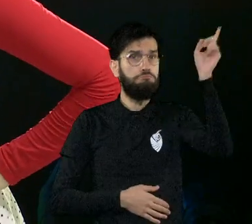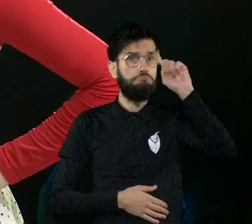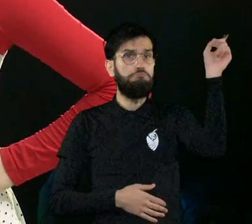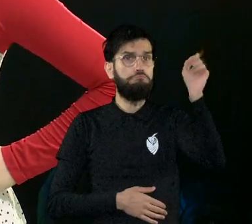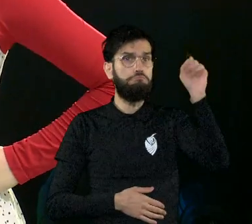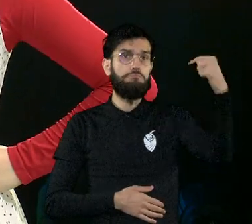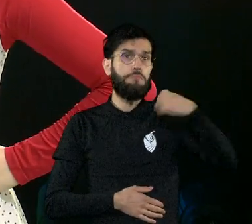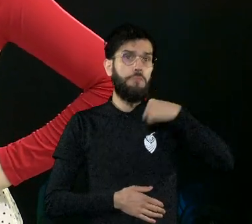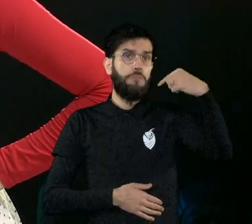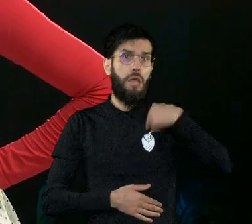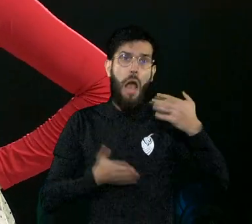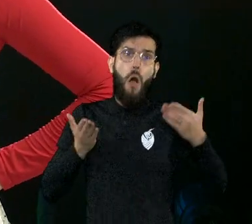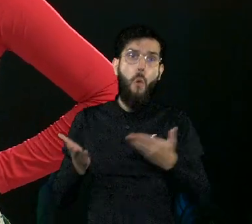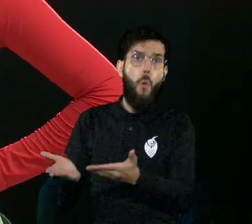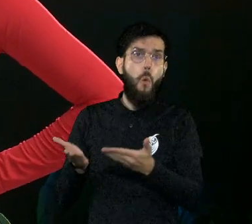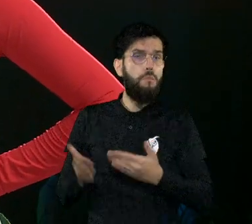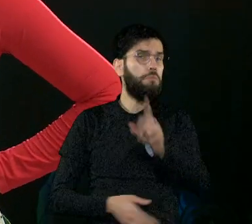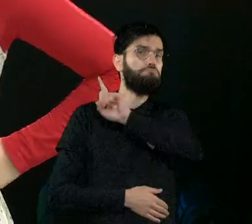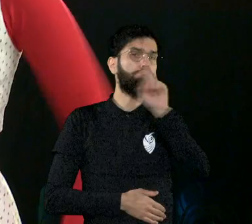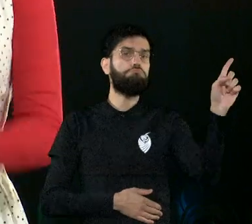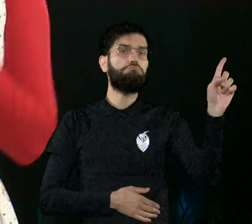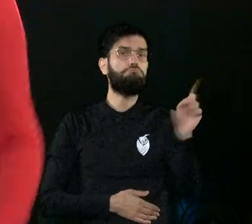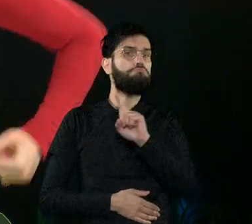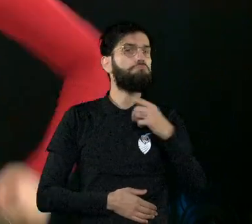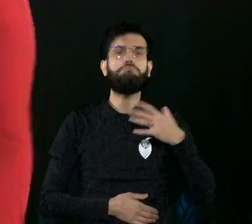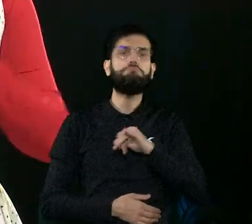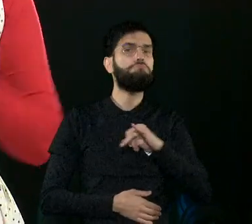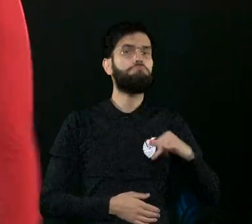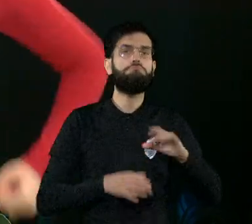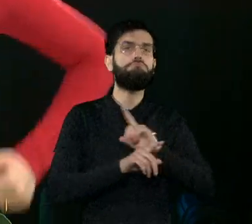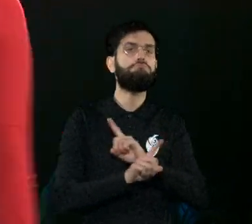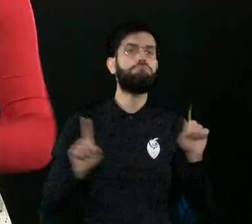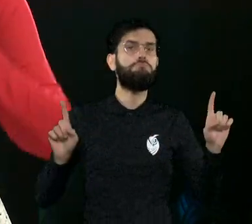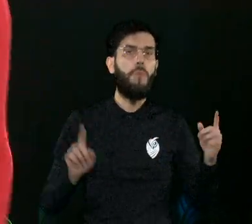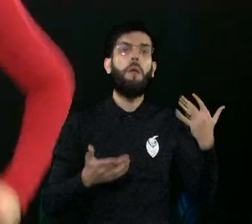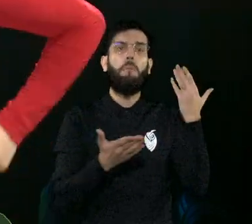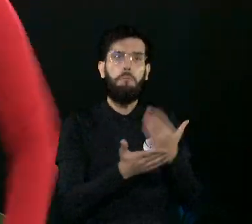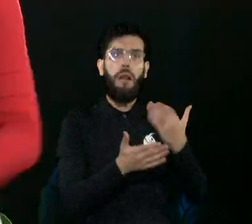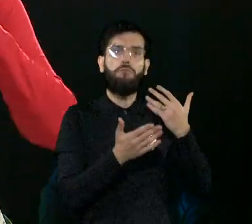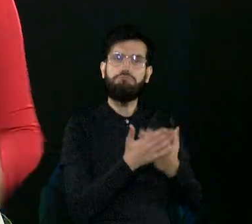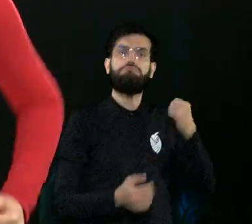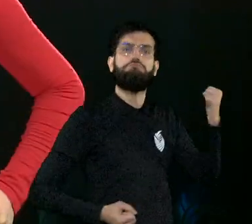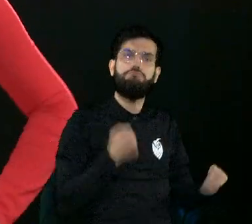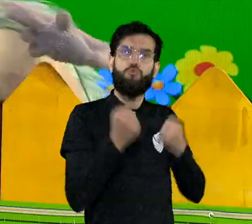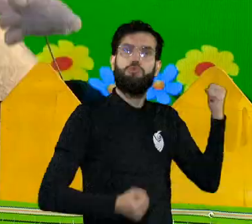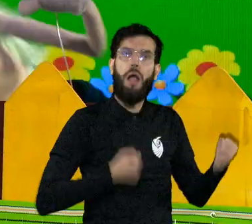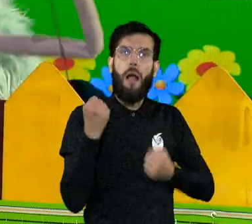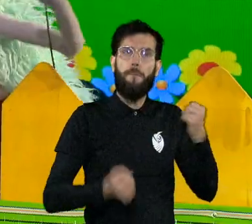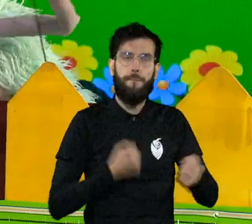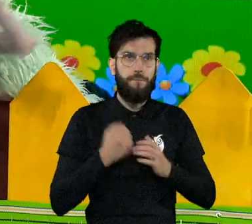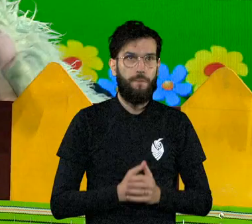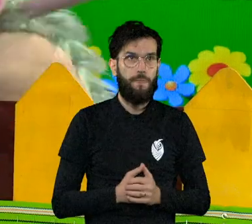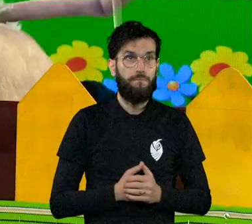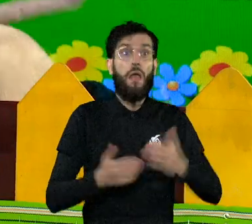sa veru upiec nenechám, preto po moste utekám.